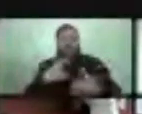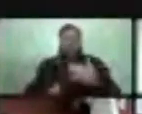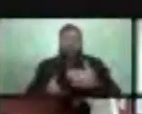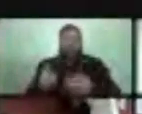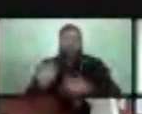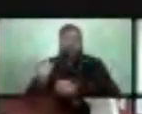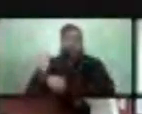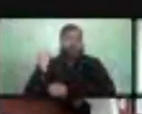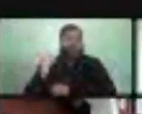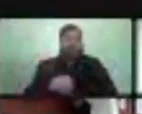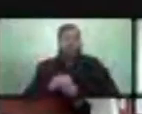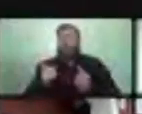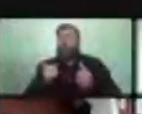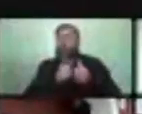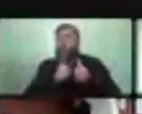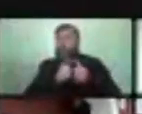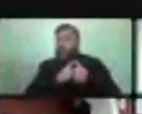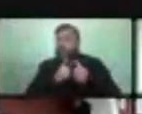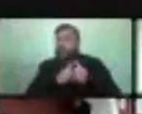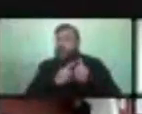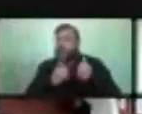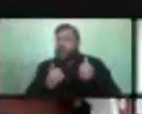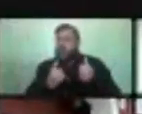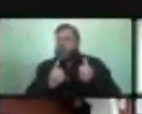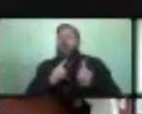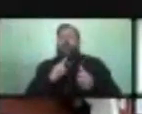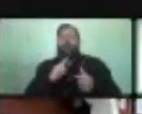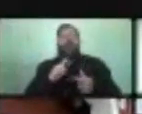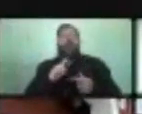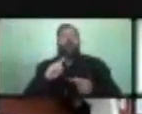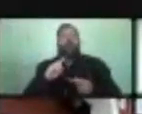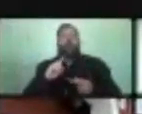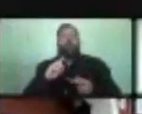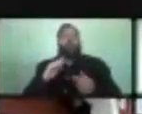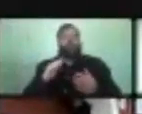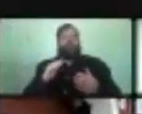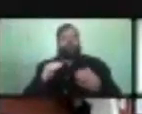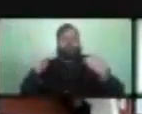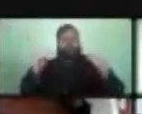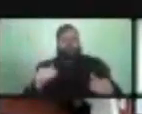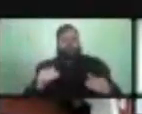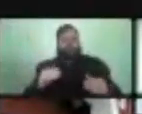kwa swala la maski kama ilivyokuwa mwaka uliopita.